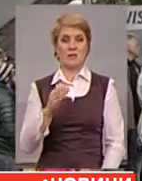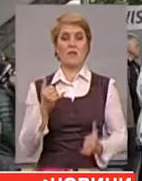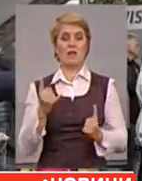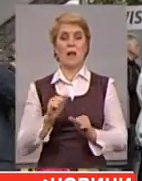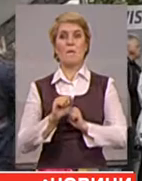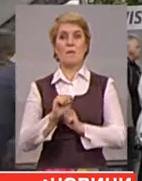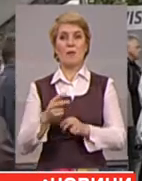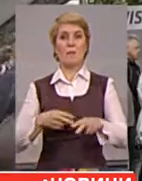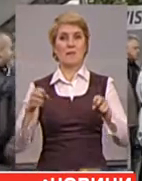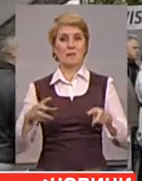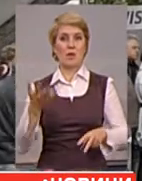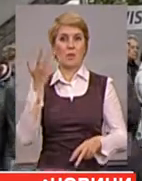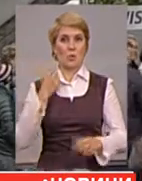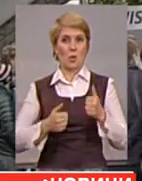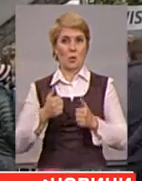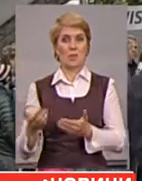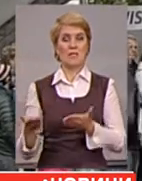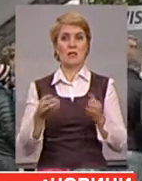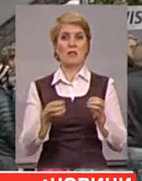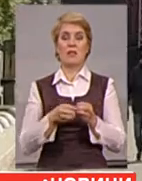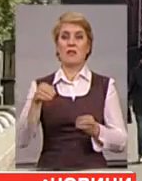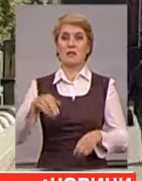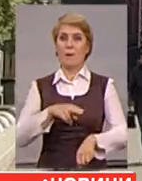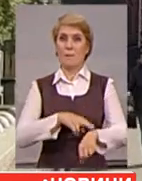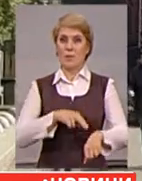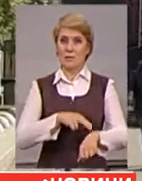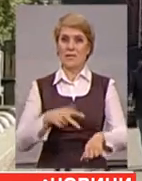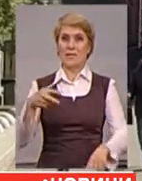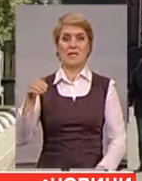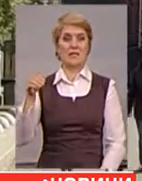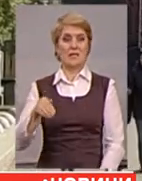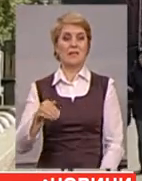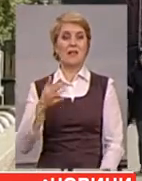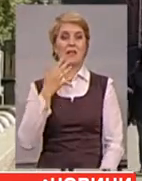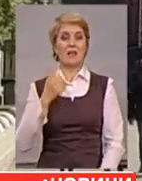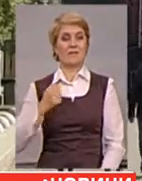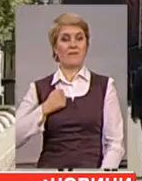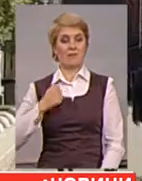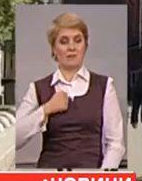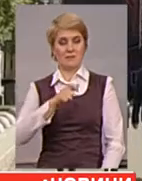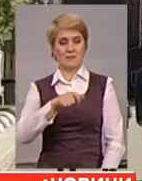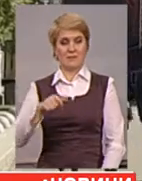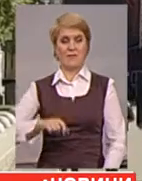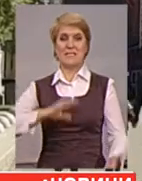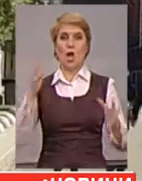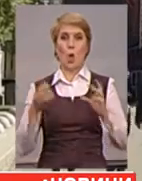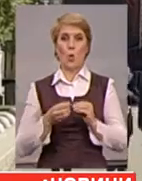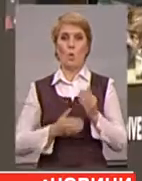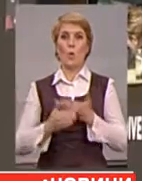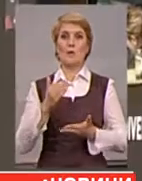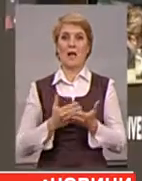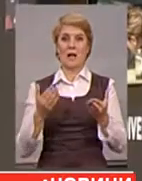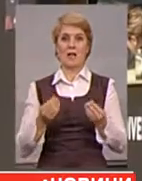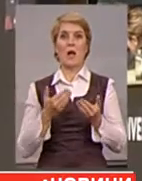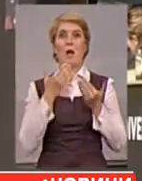підтримання безпеки під час конкурсу залучили 10 тисяч поліцейських і 3 тисячі нацгвардійців. Загалом за останні дні по допомогу до